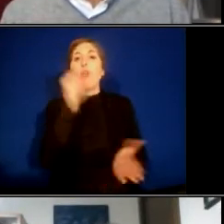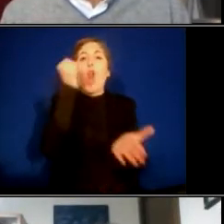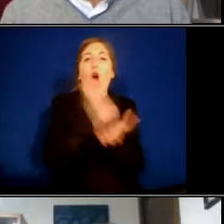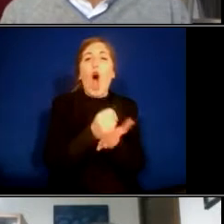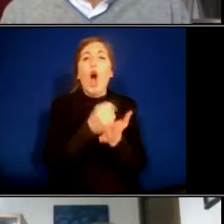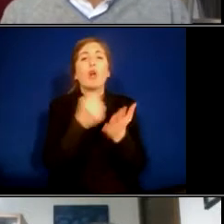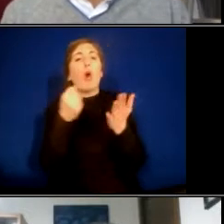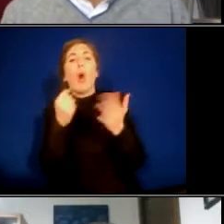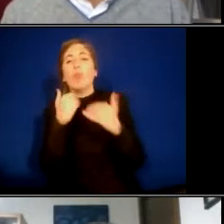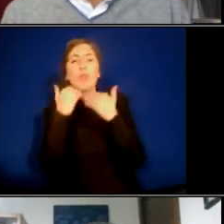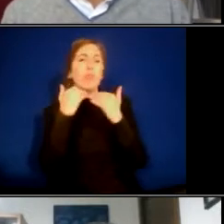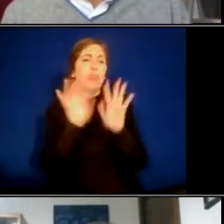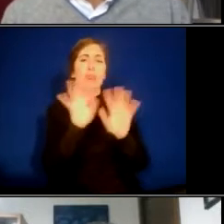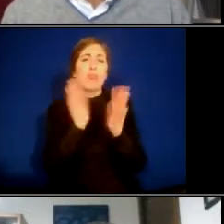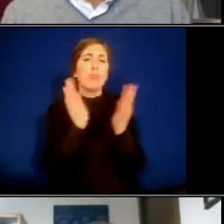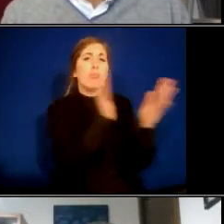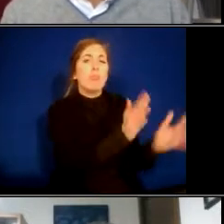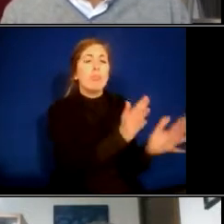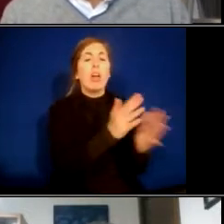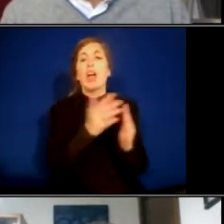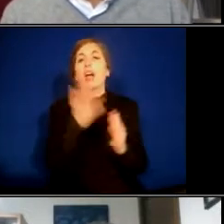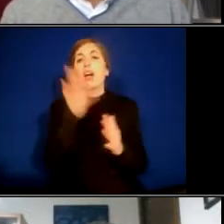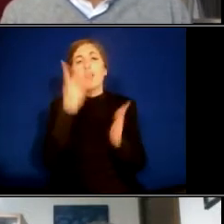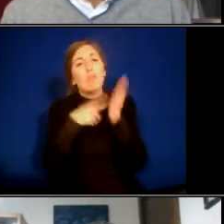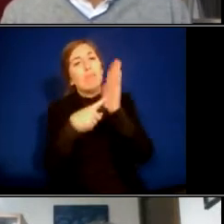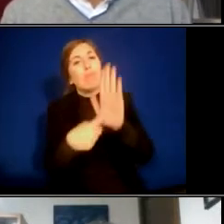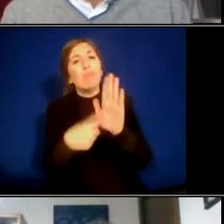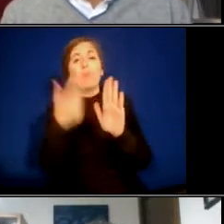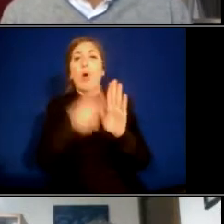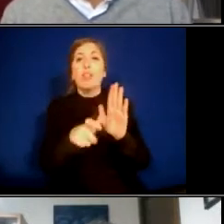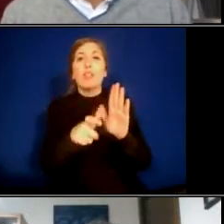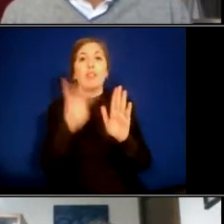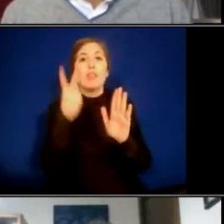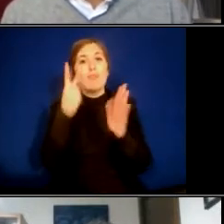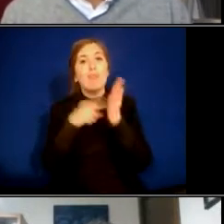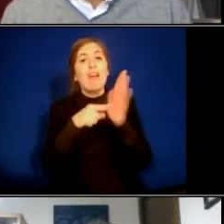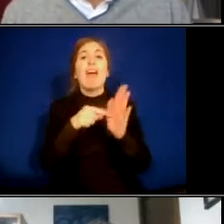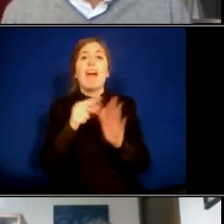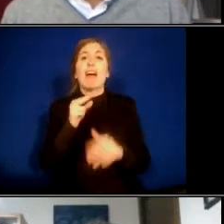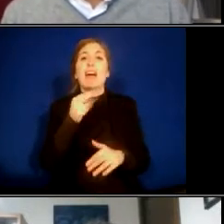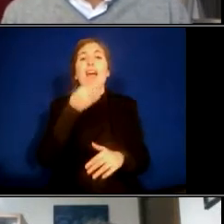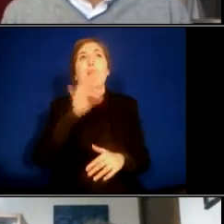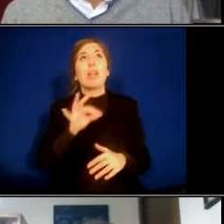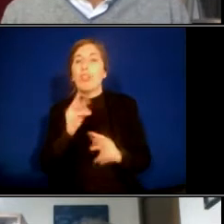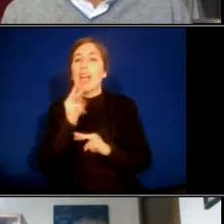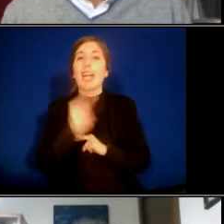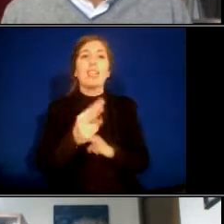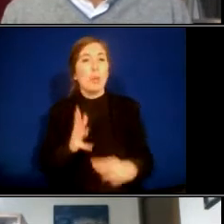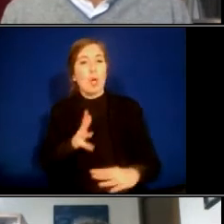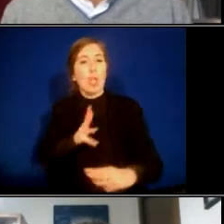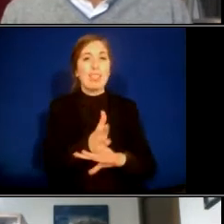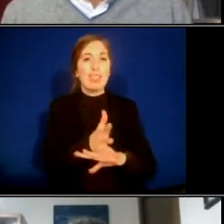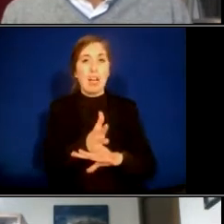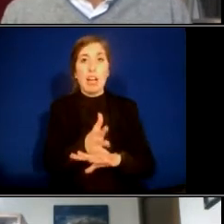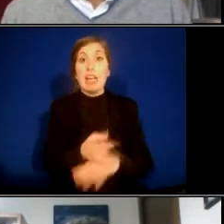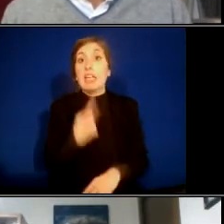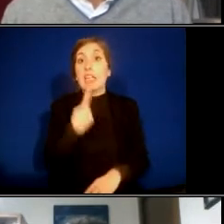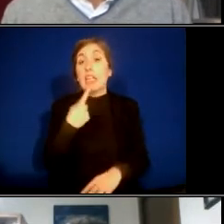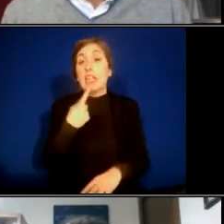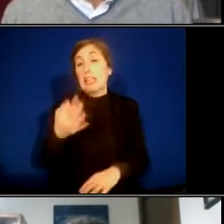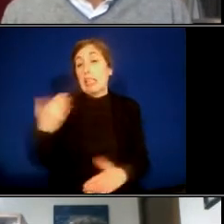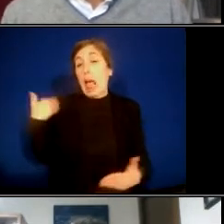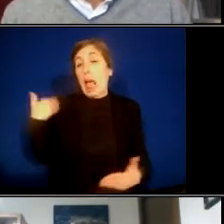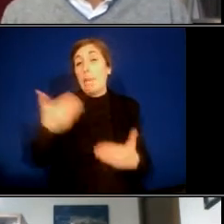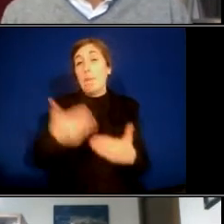proprio di capacità di risposta per dare un supporto a chi sul campo c'è da sempre. Le nostre